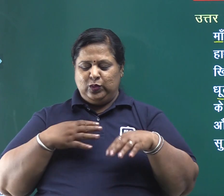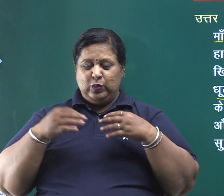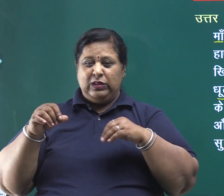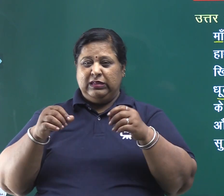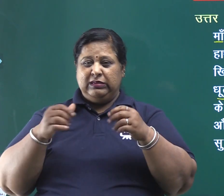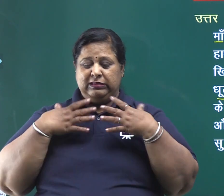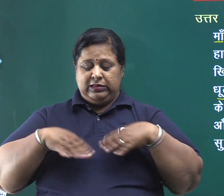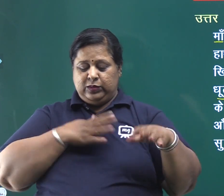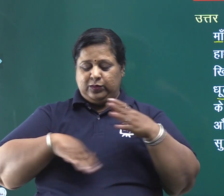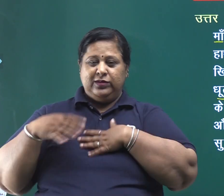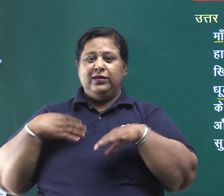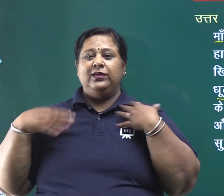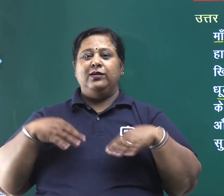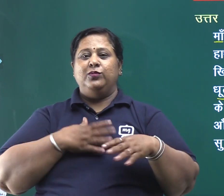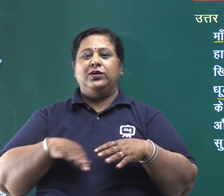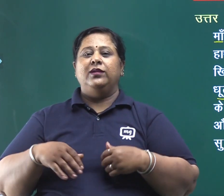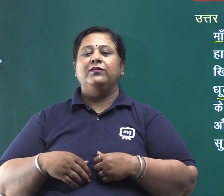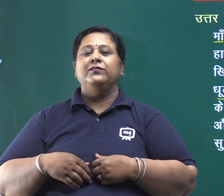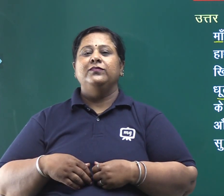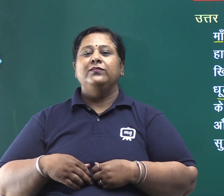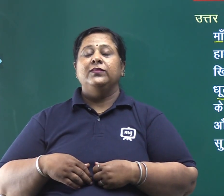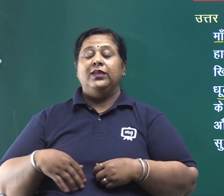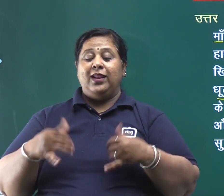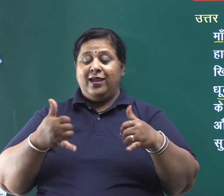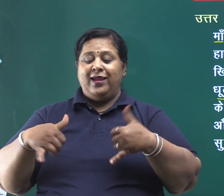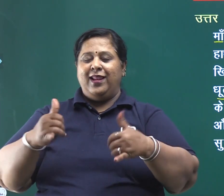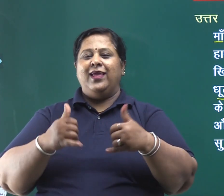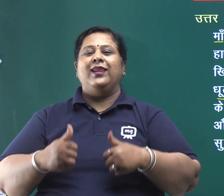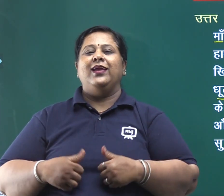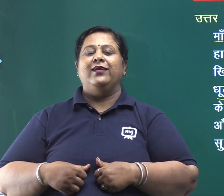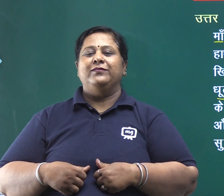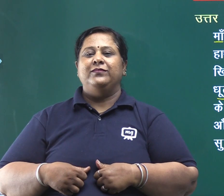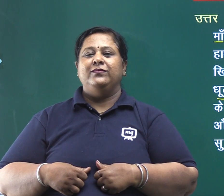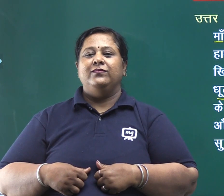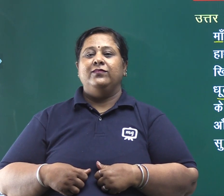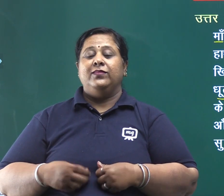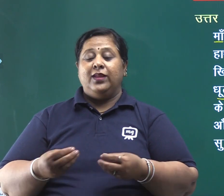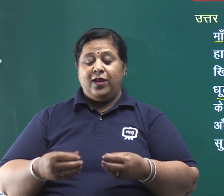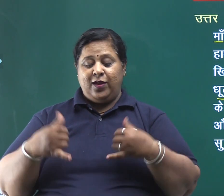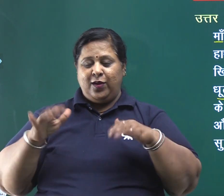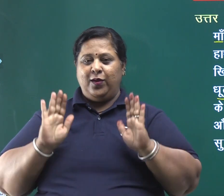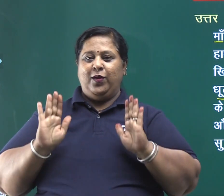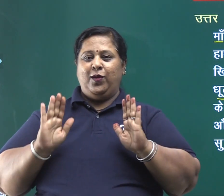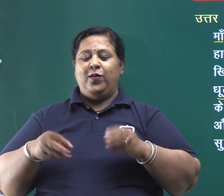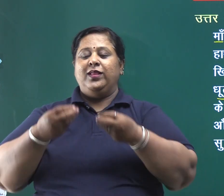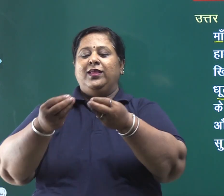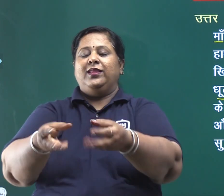धूल झाड़ पोंछकर खेलने के लिए खिलौने देती है